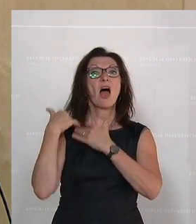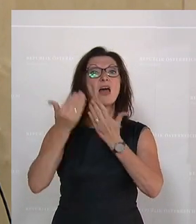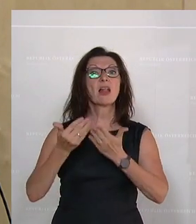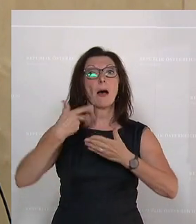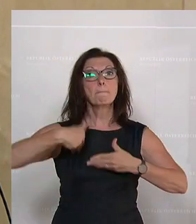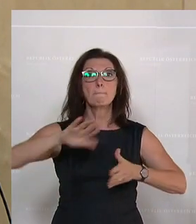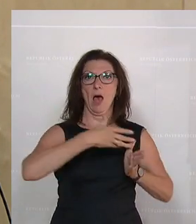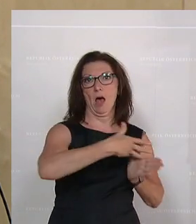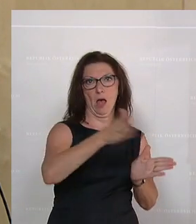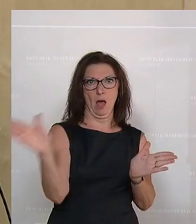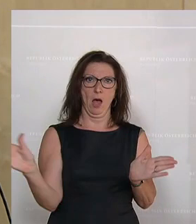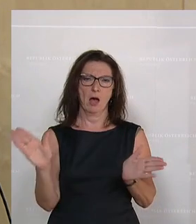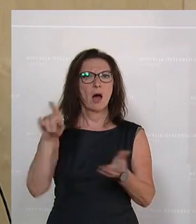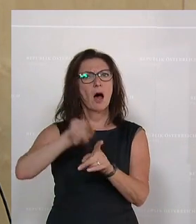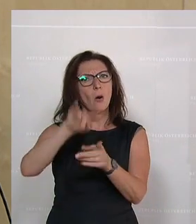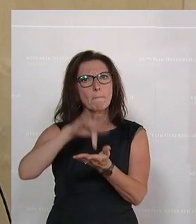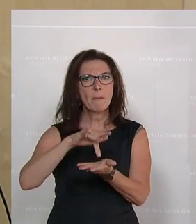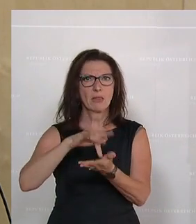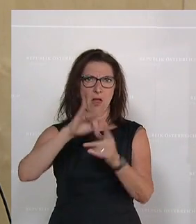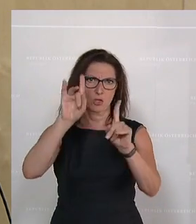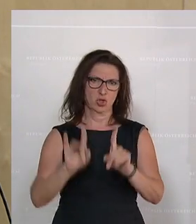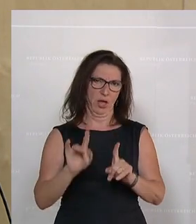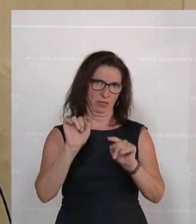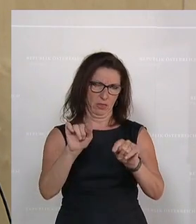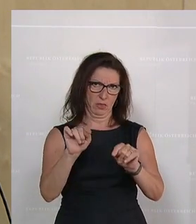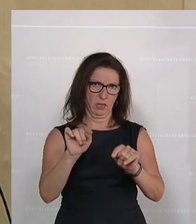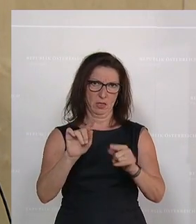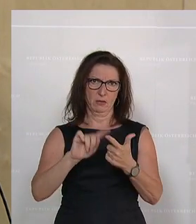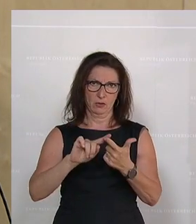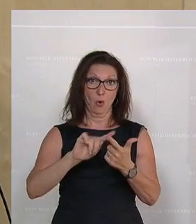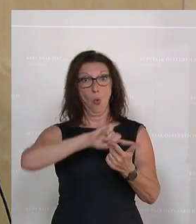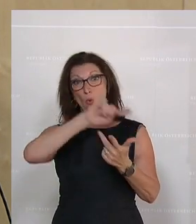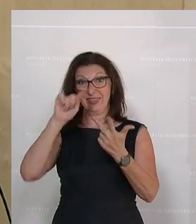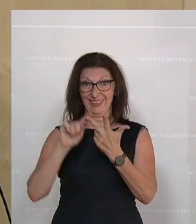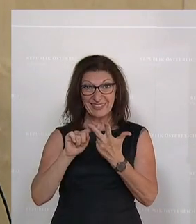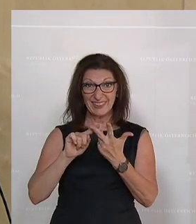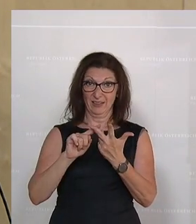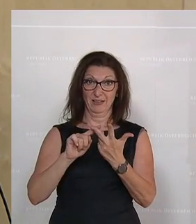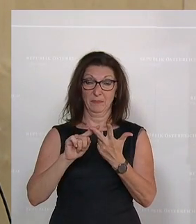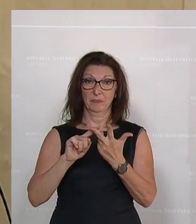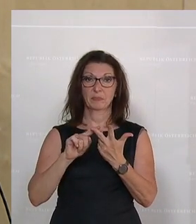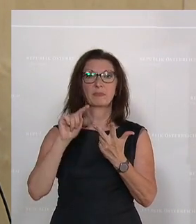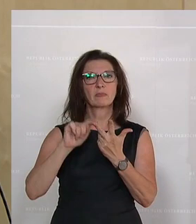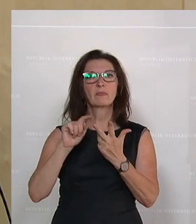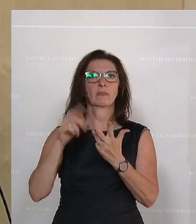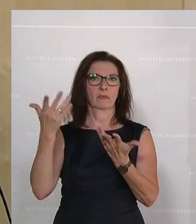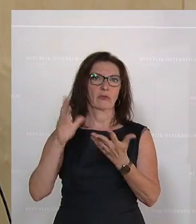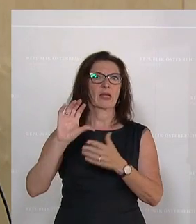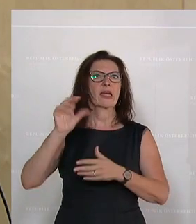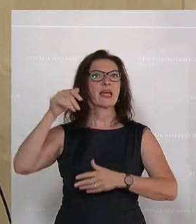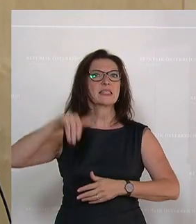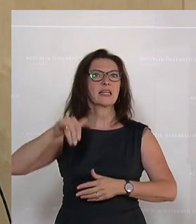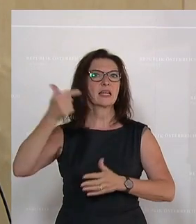wir in den mittelstand auch intensiv hineingehen und dann als dritte stufe mit beginn erster erster 20